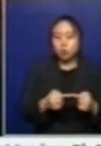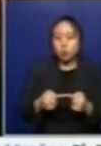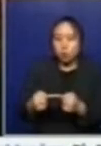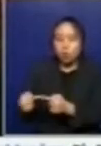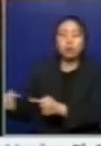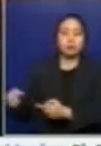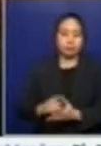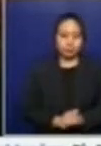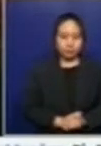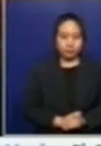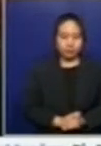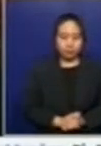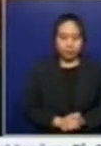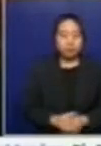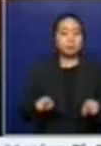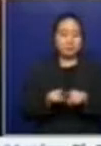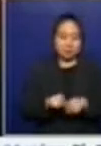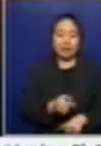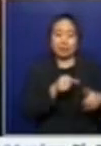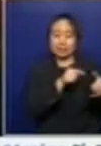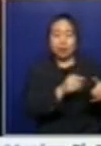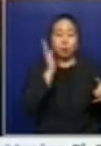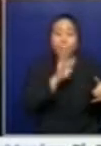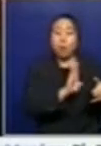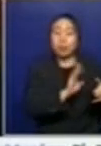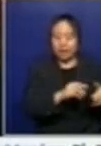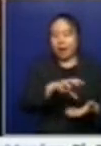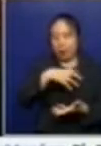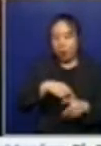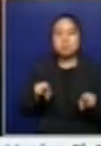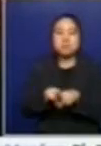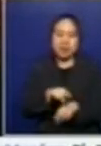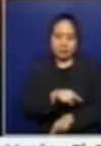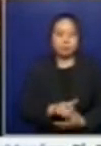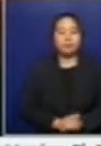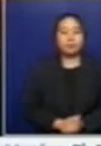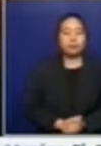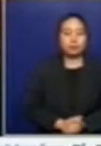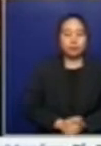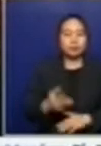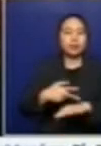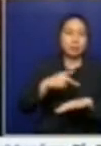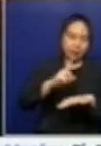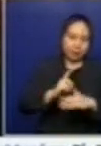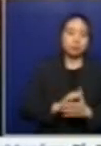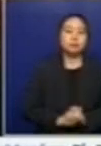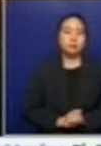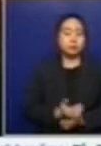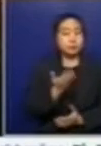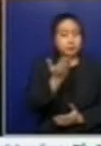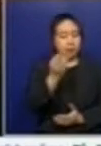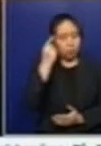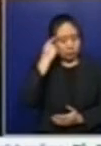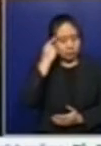ะครับอย่างที่ดร.บวรศักดิ์ว่าล่ะครับท่านประธานครับท่านลองคิดดูนะ